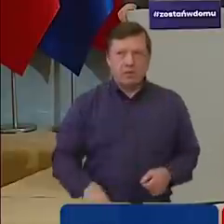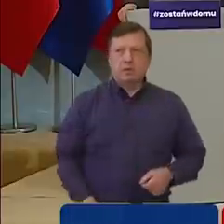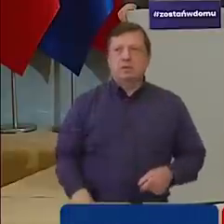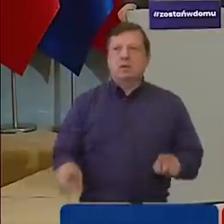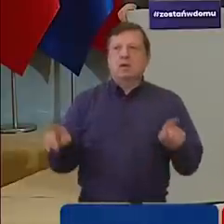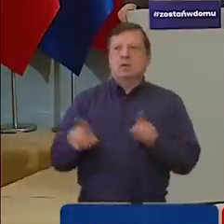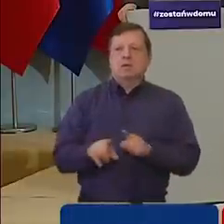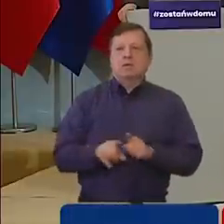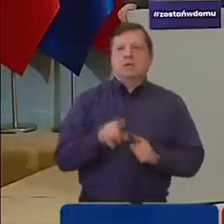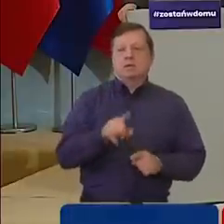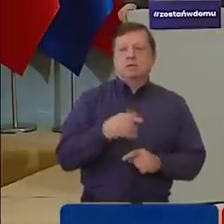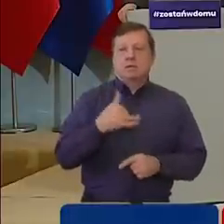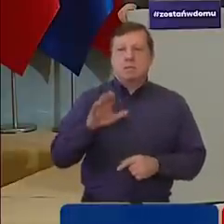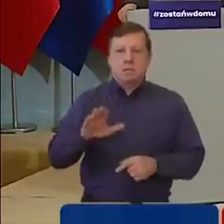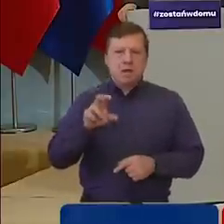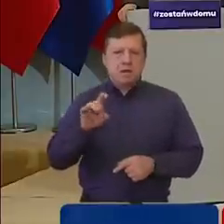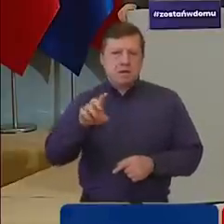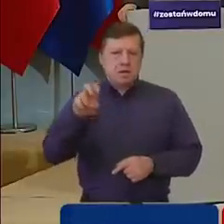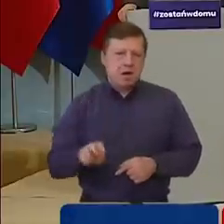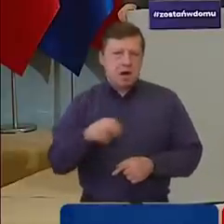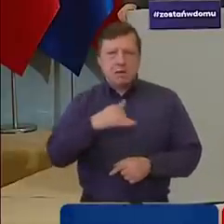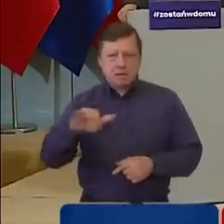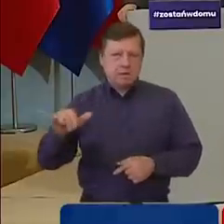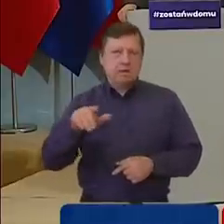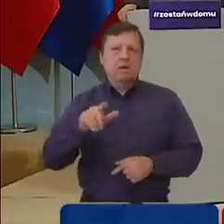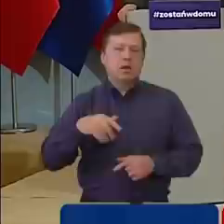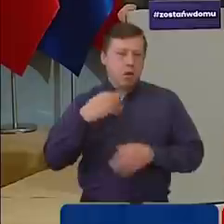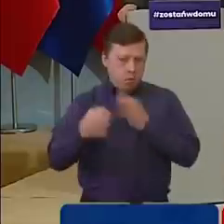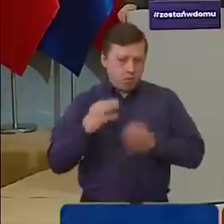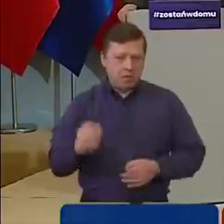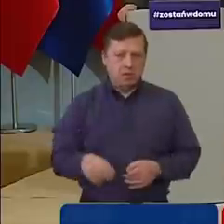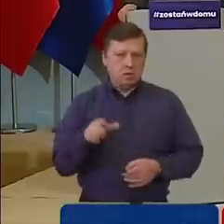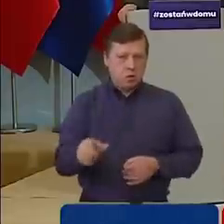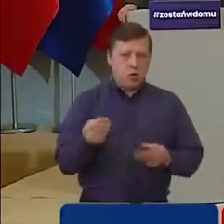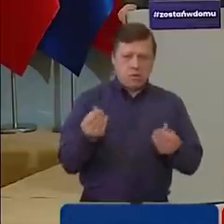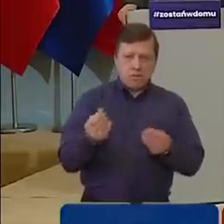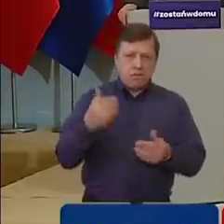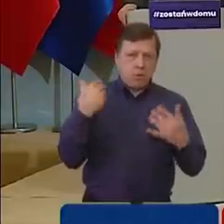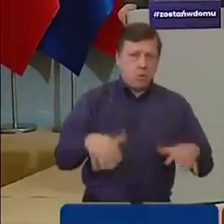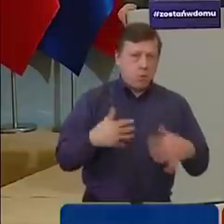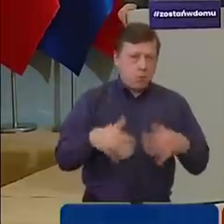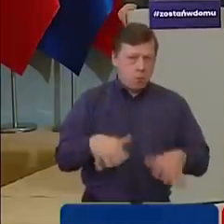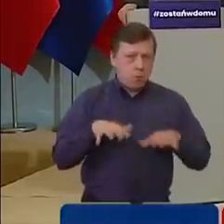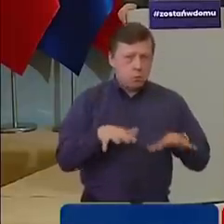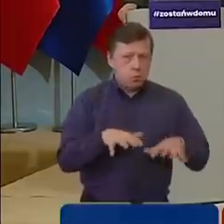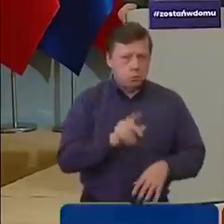związanym z BGK. To są wszystko niesamowicie wielkie sumy. Niesamowicie wielkie